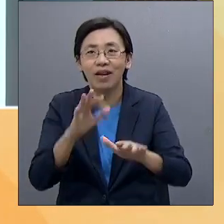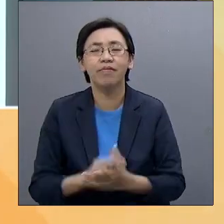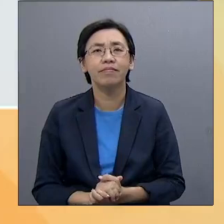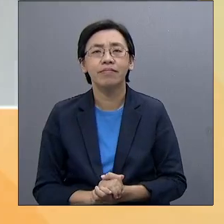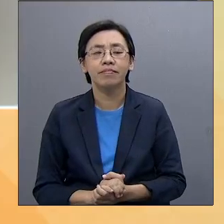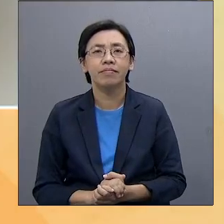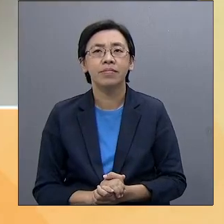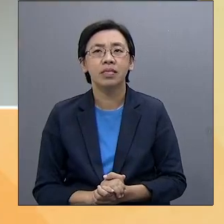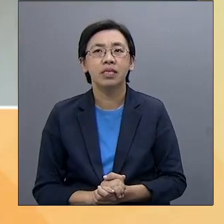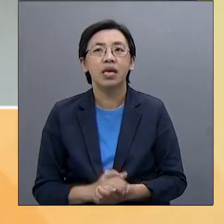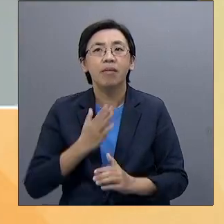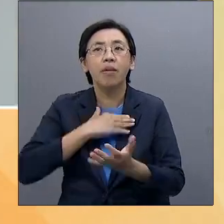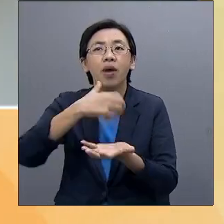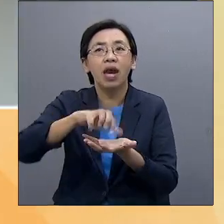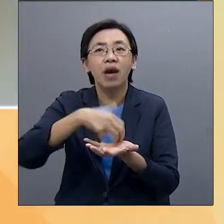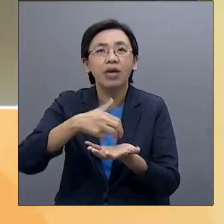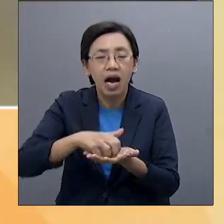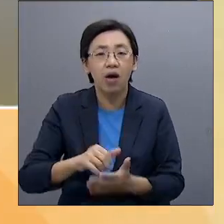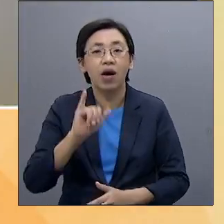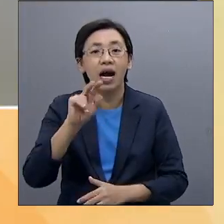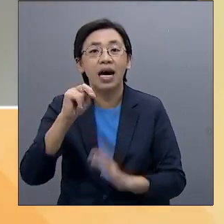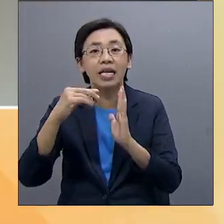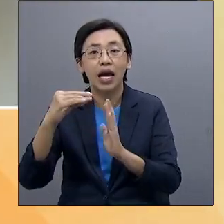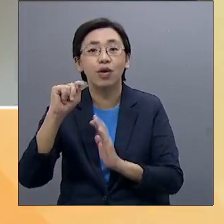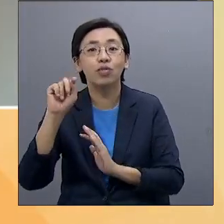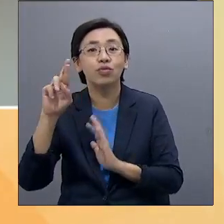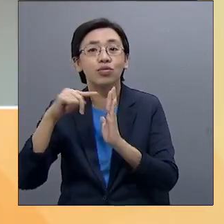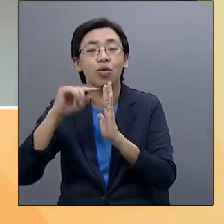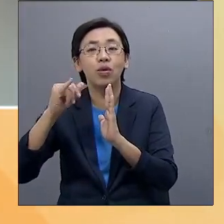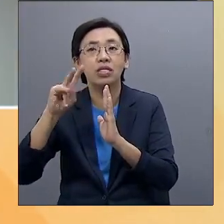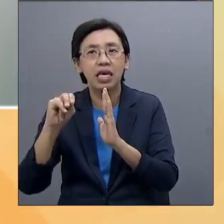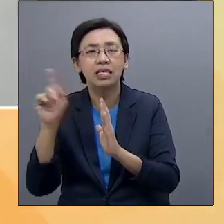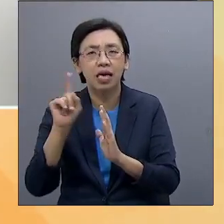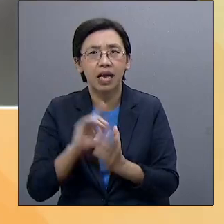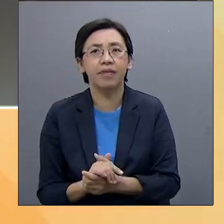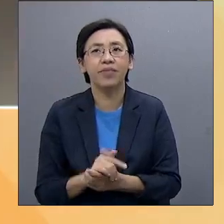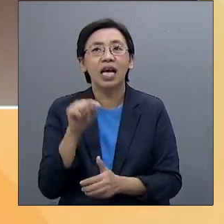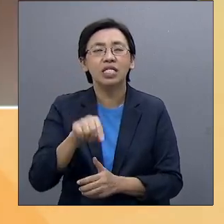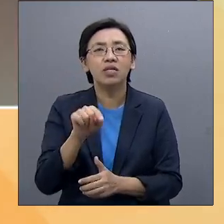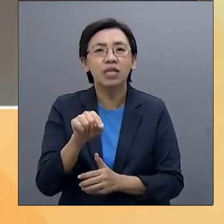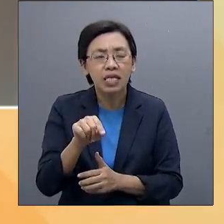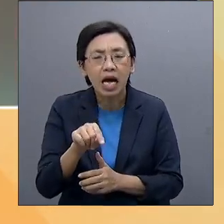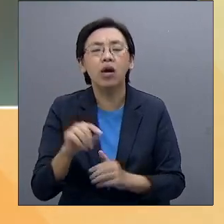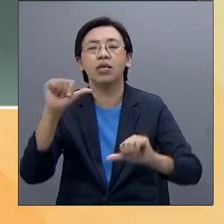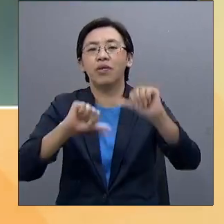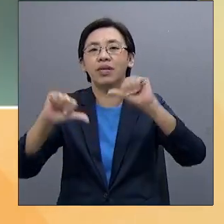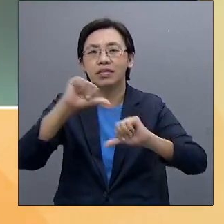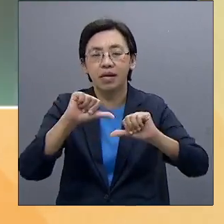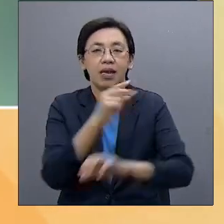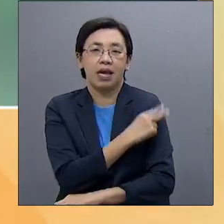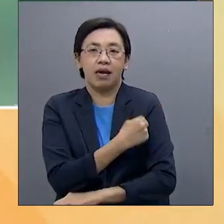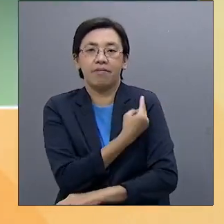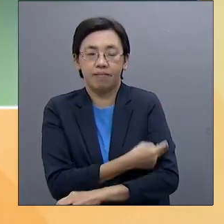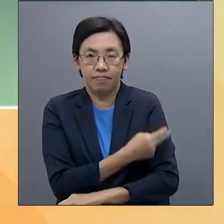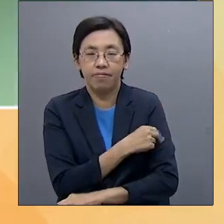ครับก็เอางี้เล่าให้ฟังก่อนว่าปกติไนโตรเจนเหลวเนี่ยเขาใช้ในอุตสาหกรรมใช้ในวงการวิทยาศาสตร์วงการแพทย์นะส่วนใหญ่